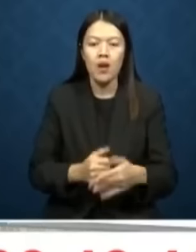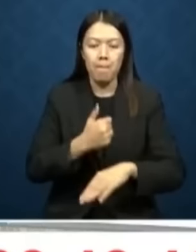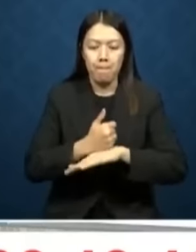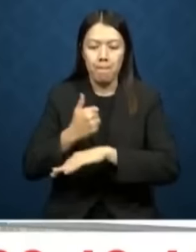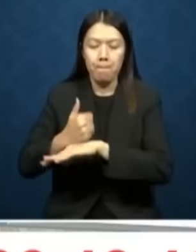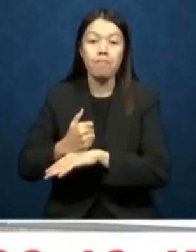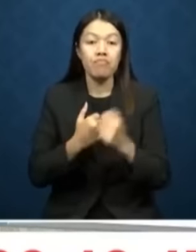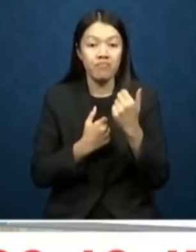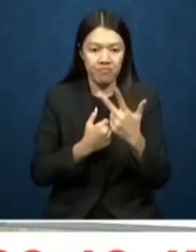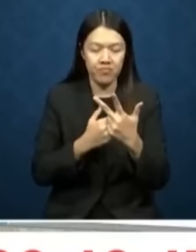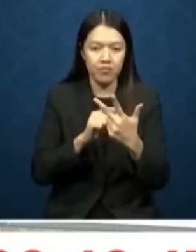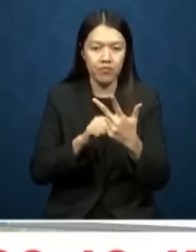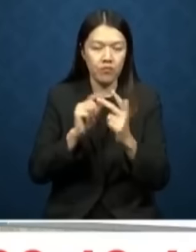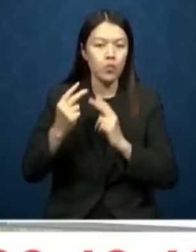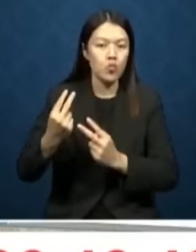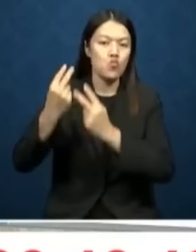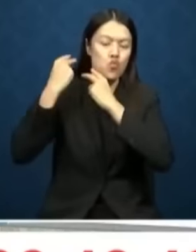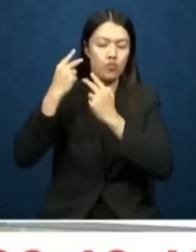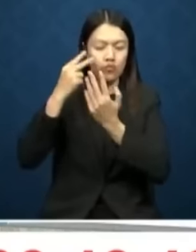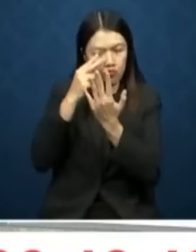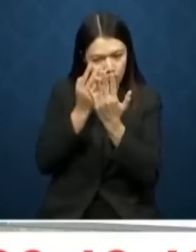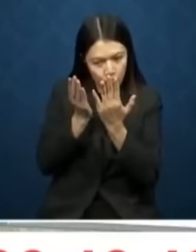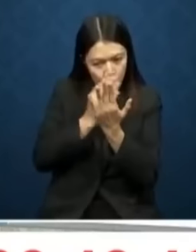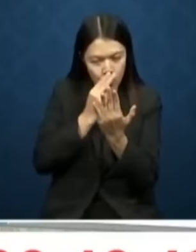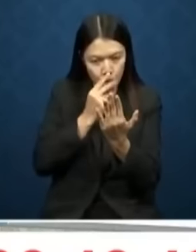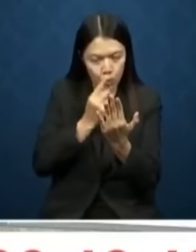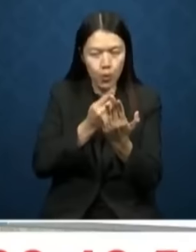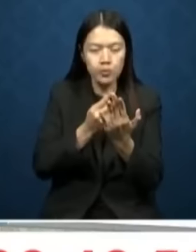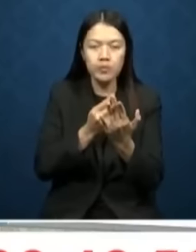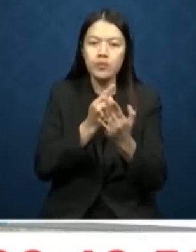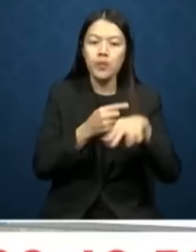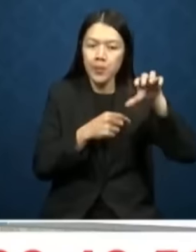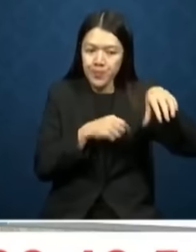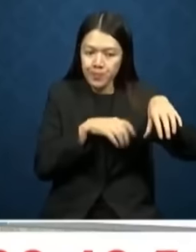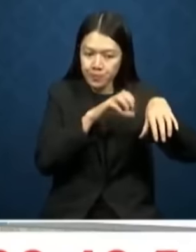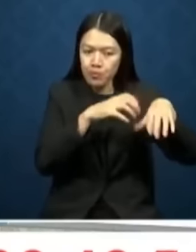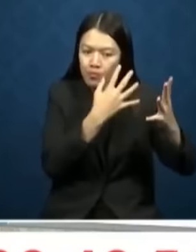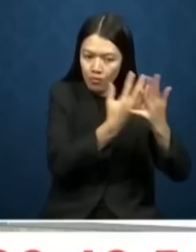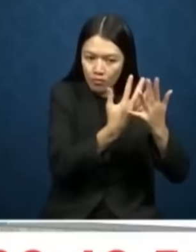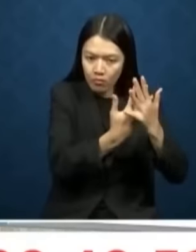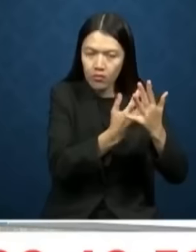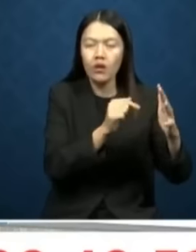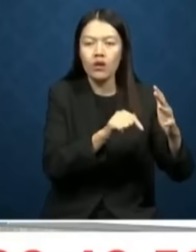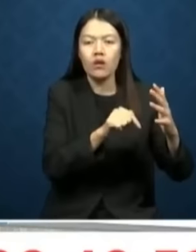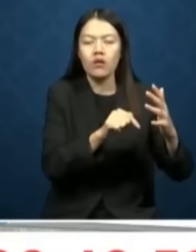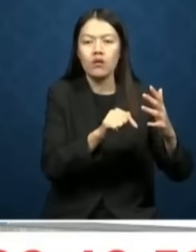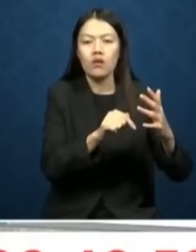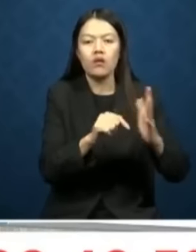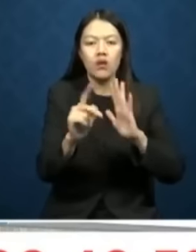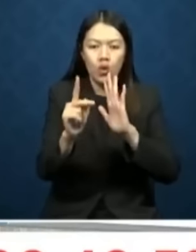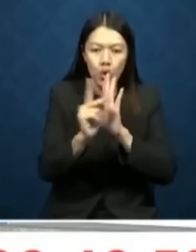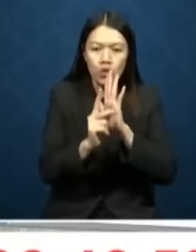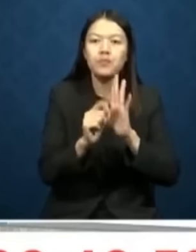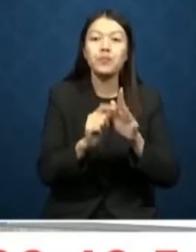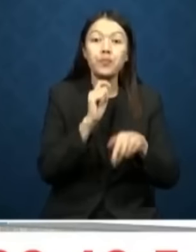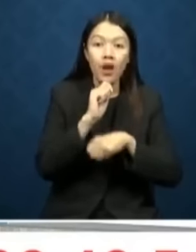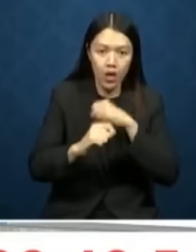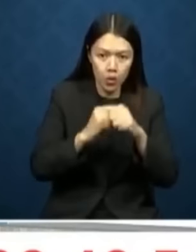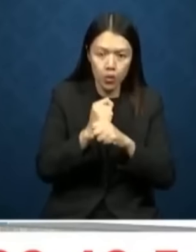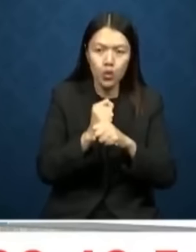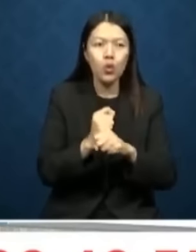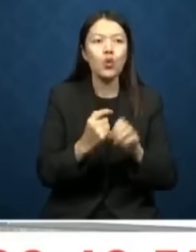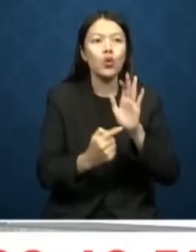ย้อนไปจะเห็นมีการเปลี่ยนแปลงเรื่องสถานที่คุมขังเรื่องของกฎอายุผมยกตั